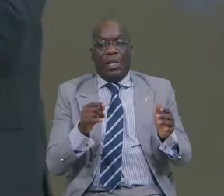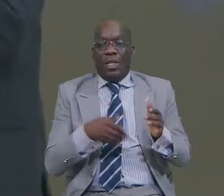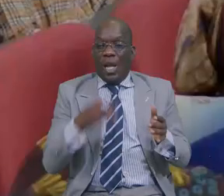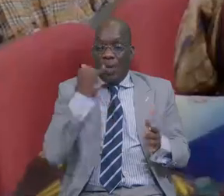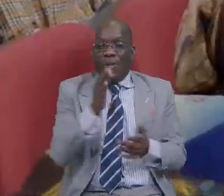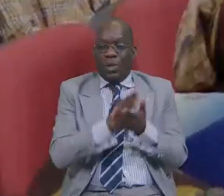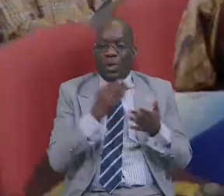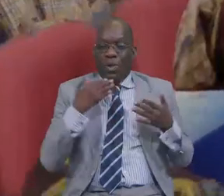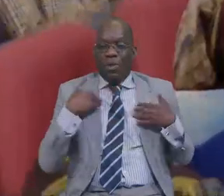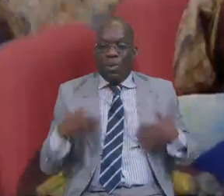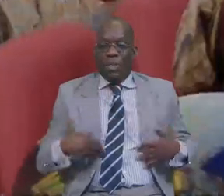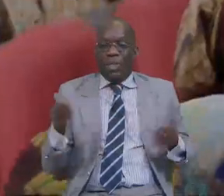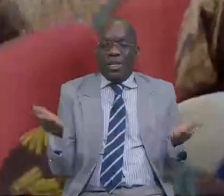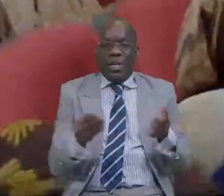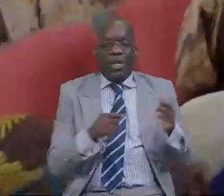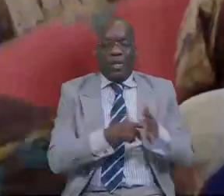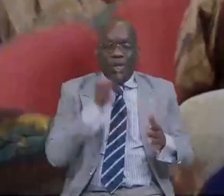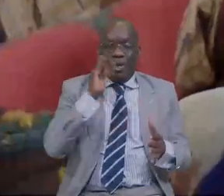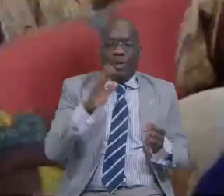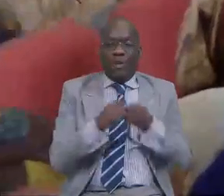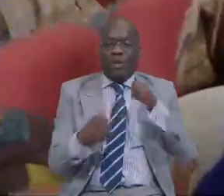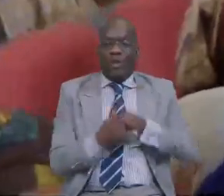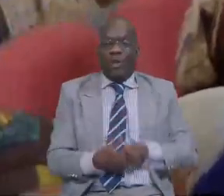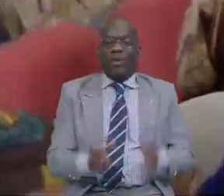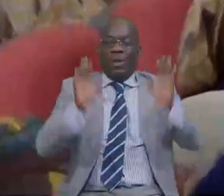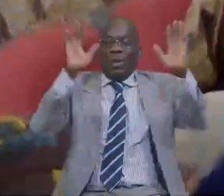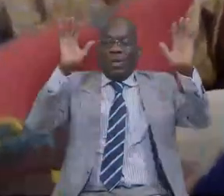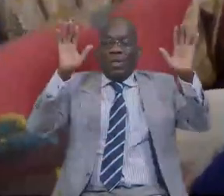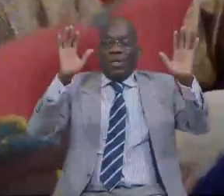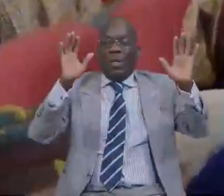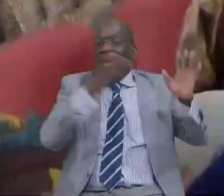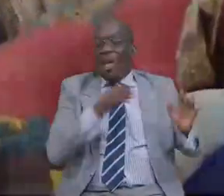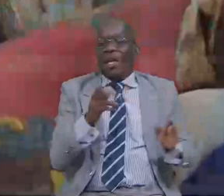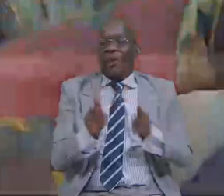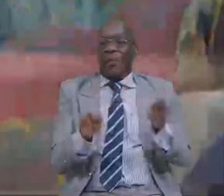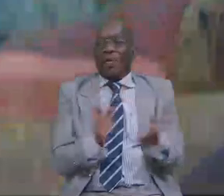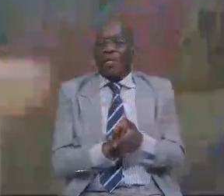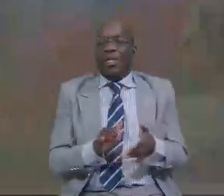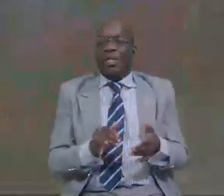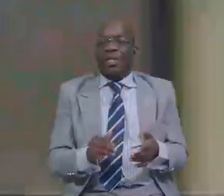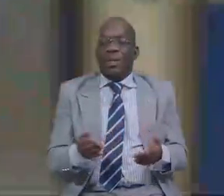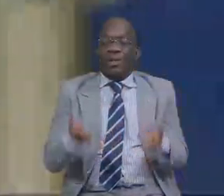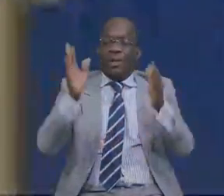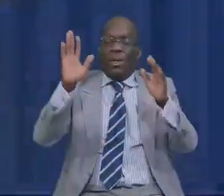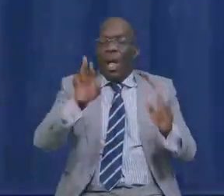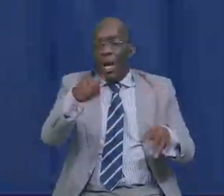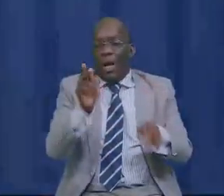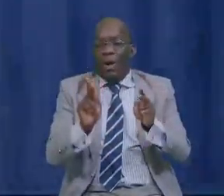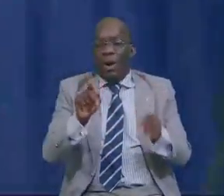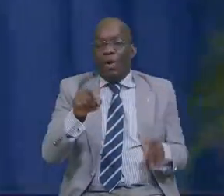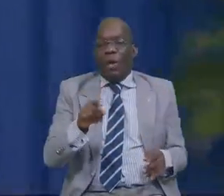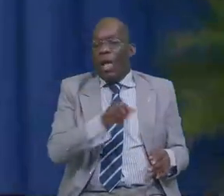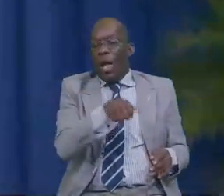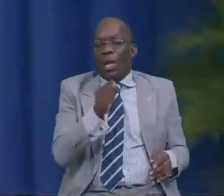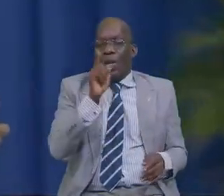le problème que tu as. Où es-tu? Lève la main. Et il a levé la main. Et quelqu'un là-bas. Une